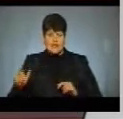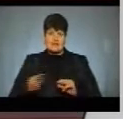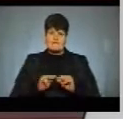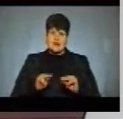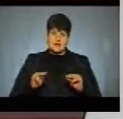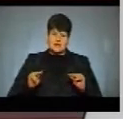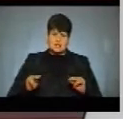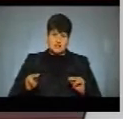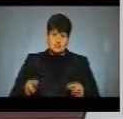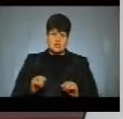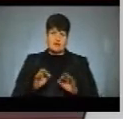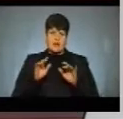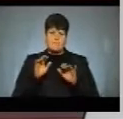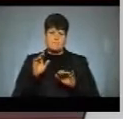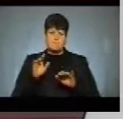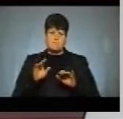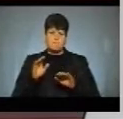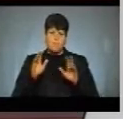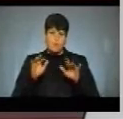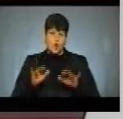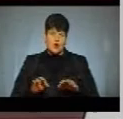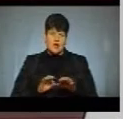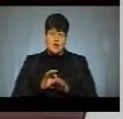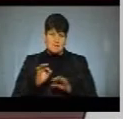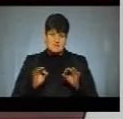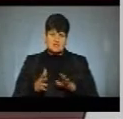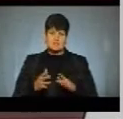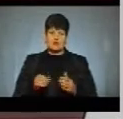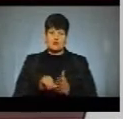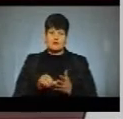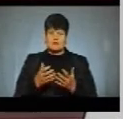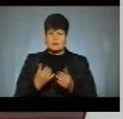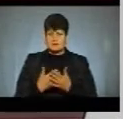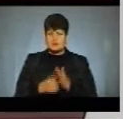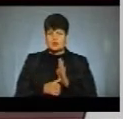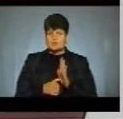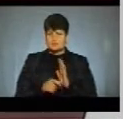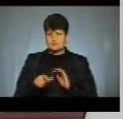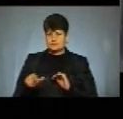інформаційних технологій та програмістів. Участь у ньому взяли близько 600 осіб.